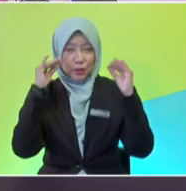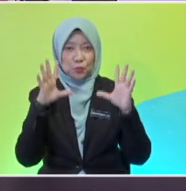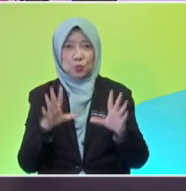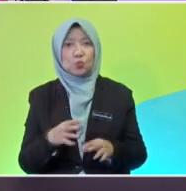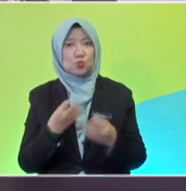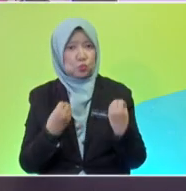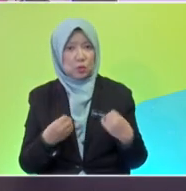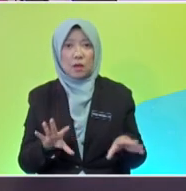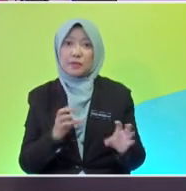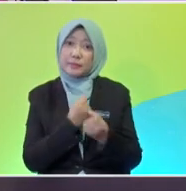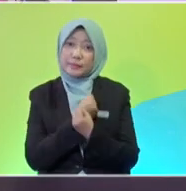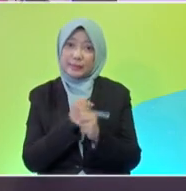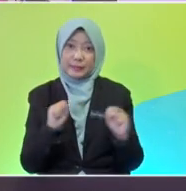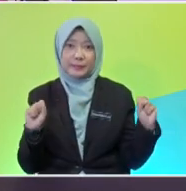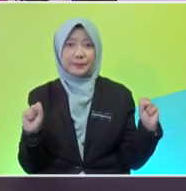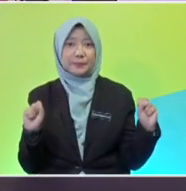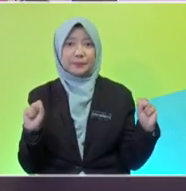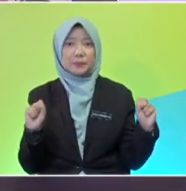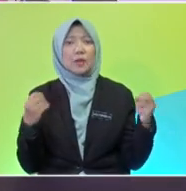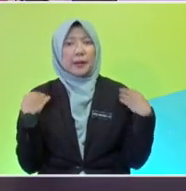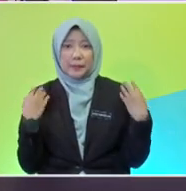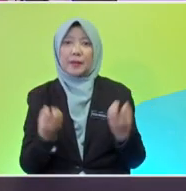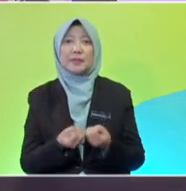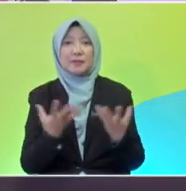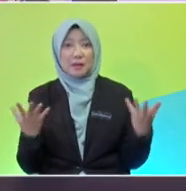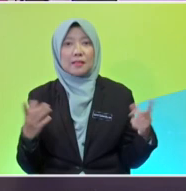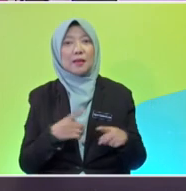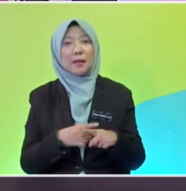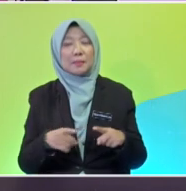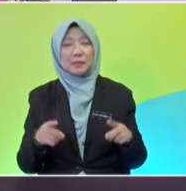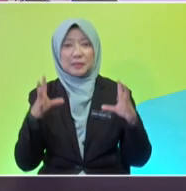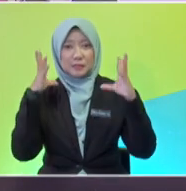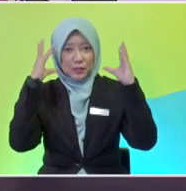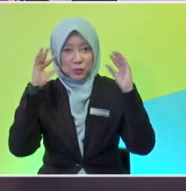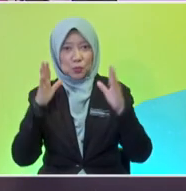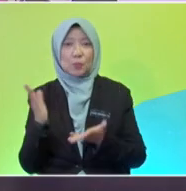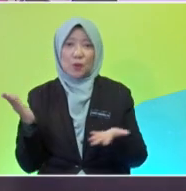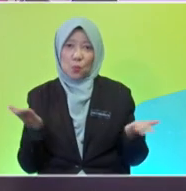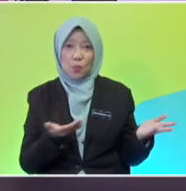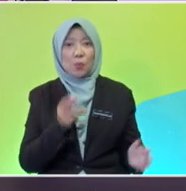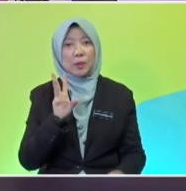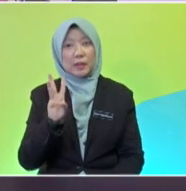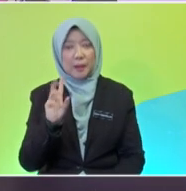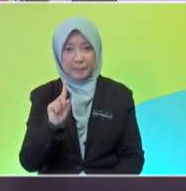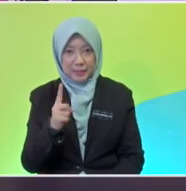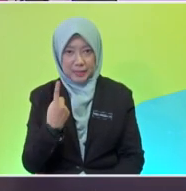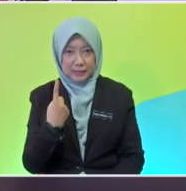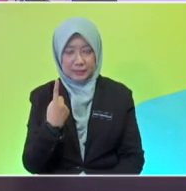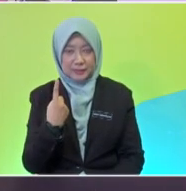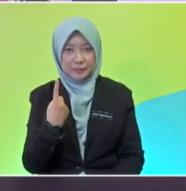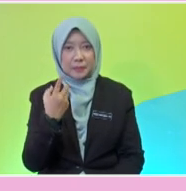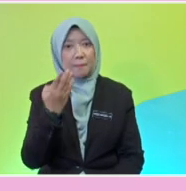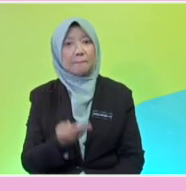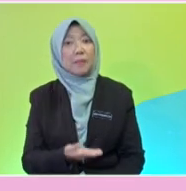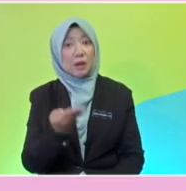cuma pada hari ini kita bagi contoh beberapa bahan itu mudahkan dengan bahan yang pertama yaitu